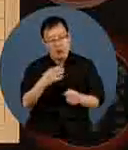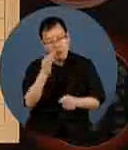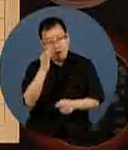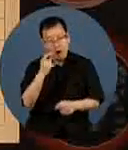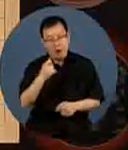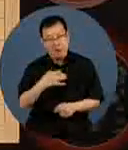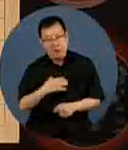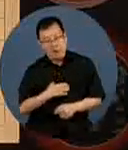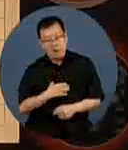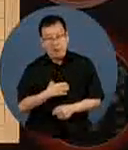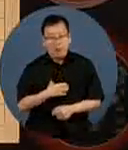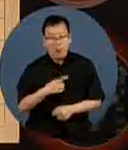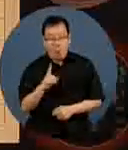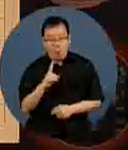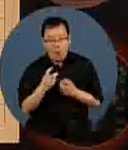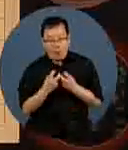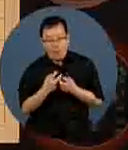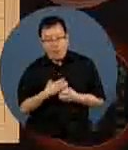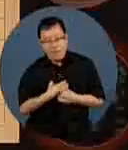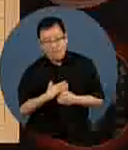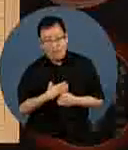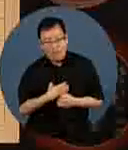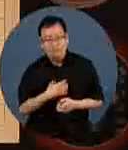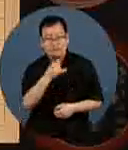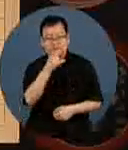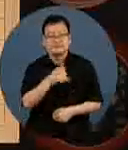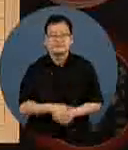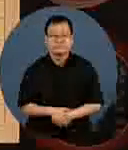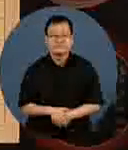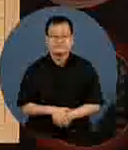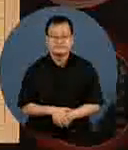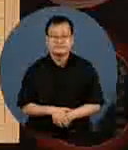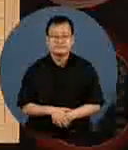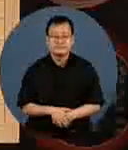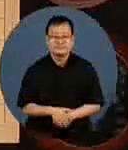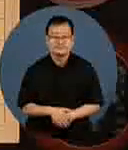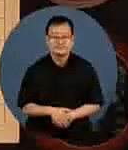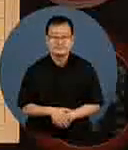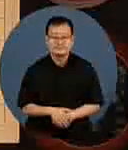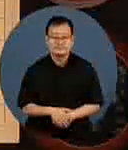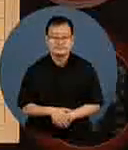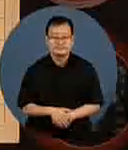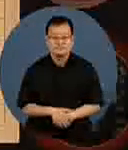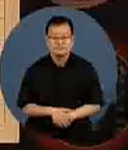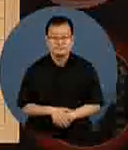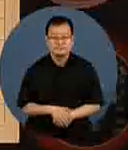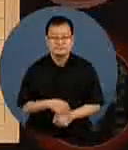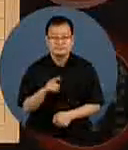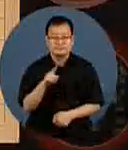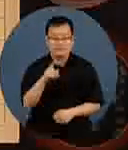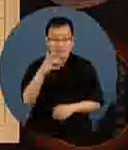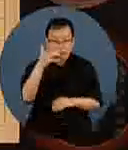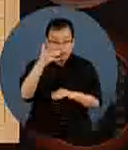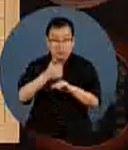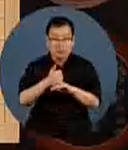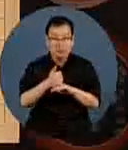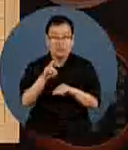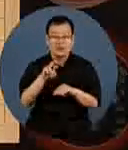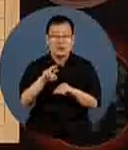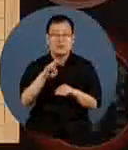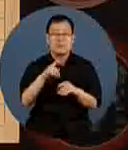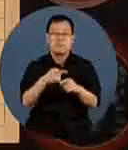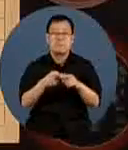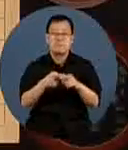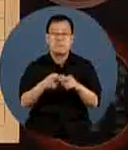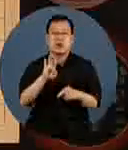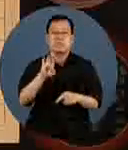아슬아슬하게 연결은 되는 것 같습니다. 또 한 칸 뛰는 수가 있죠. 네. 지금 이 바둑은 종반전에 반집.